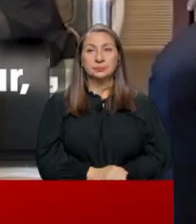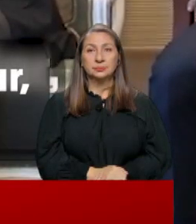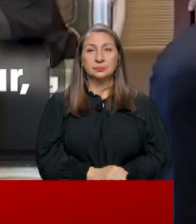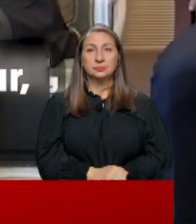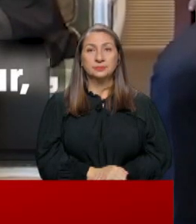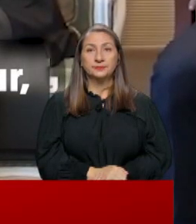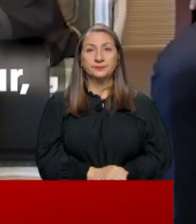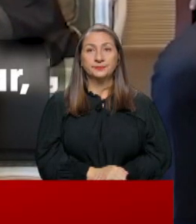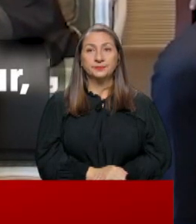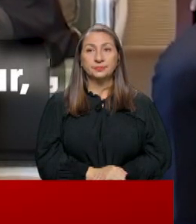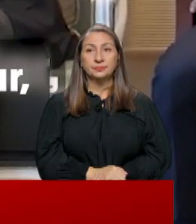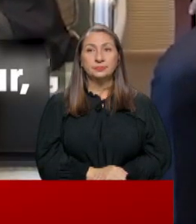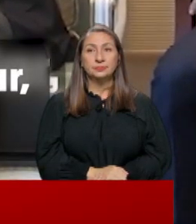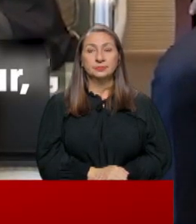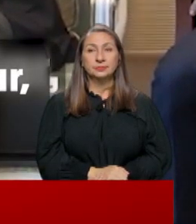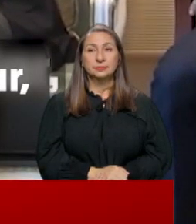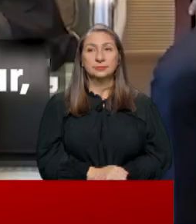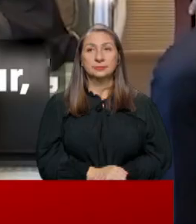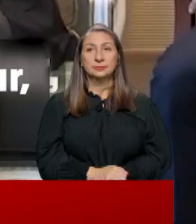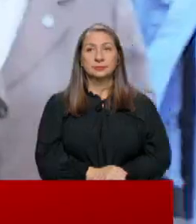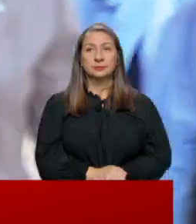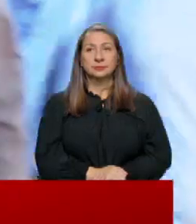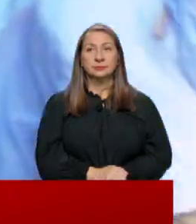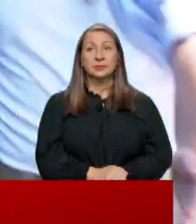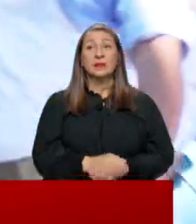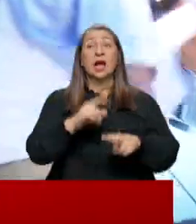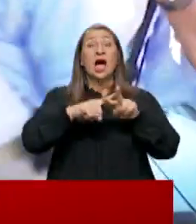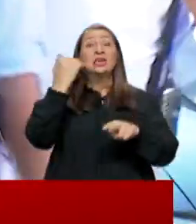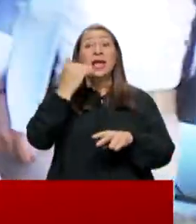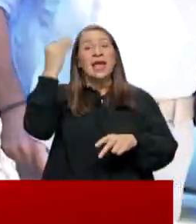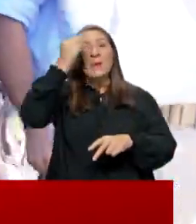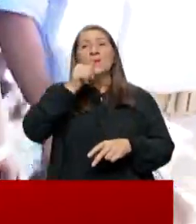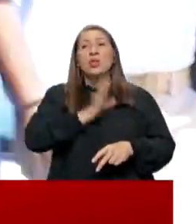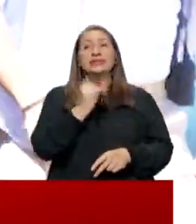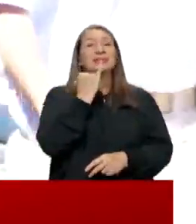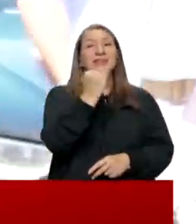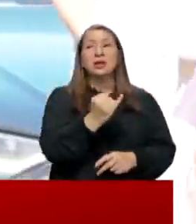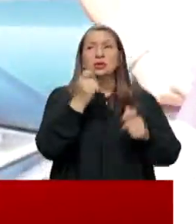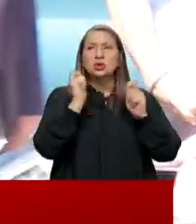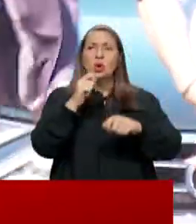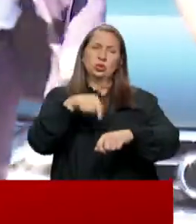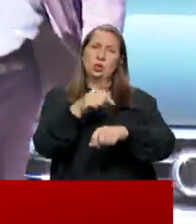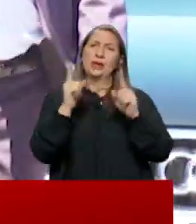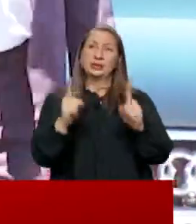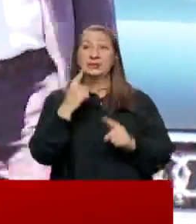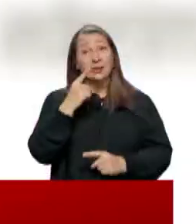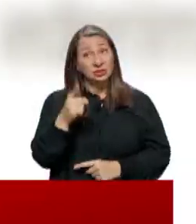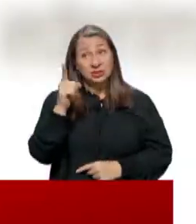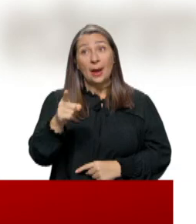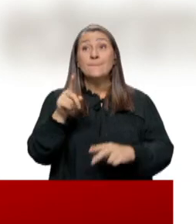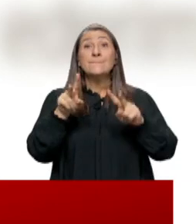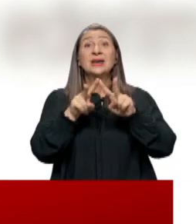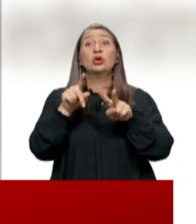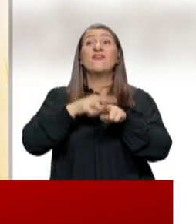Zorlamalar, itiralar, birçok şey havada uçuşacak. Akşener Ekrem İmamoğlu'nu ziyarette zorlu süreç vurgusu yapmıştı.